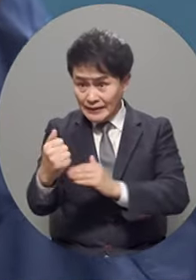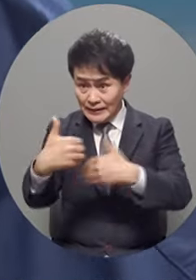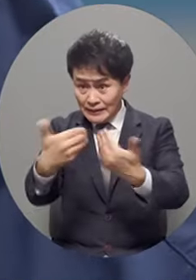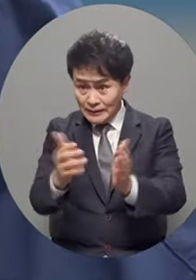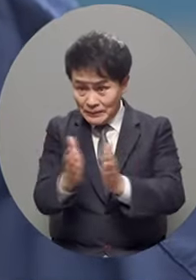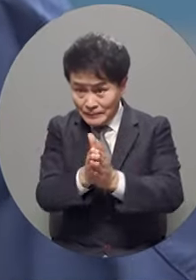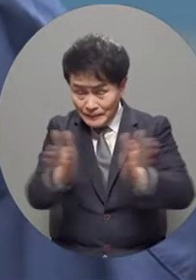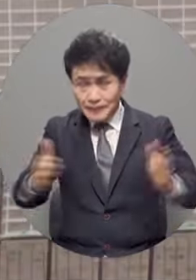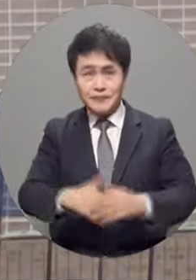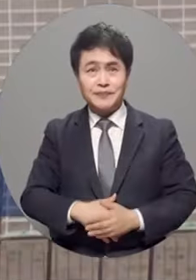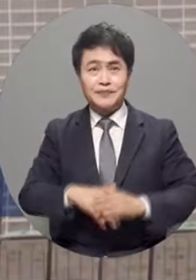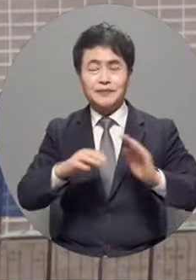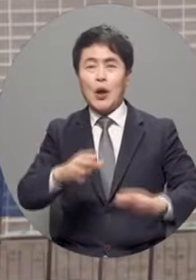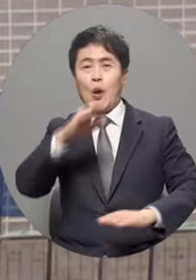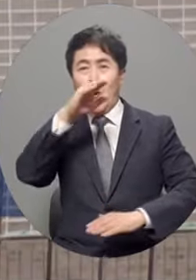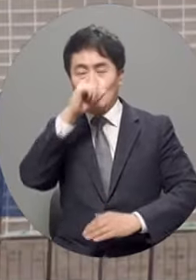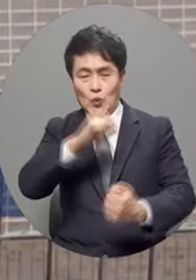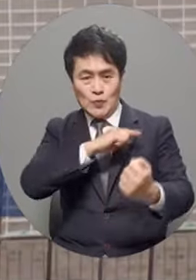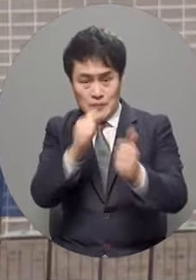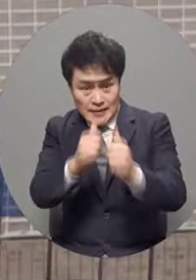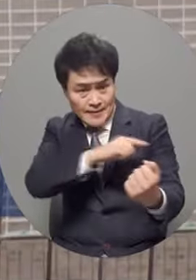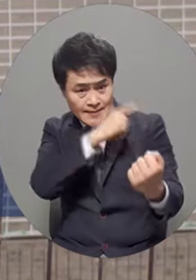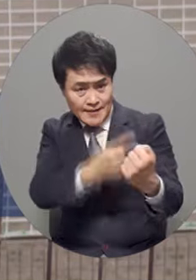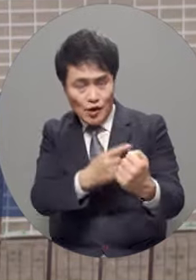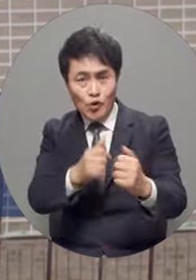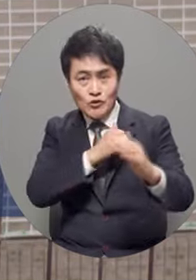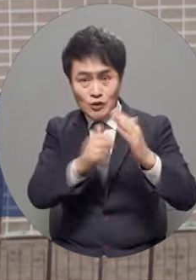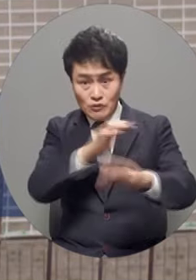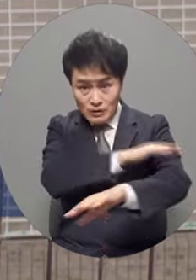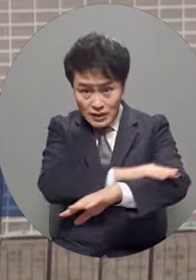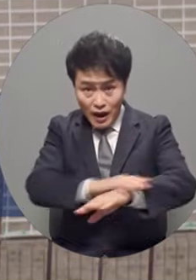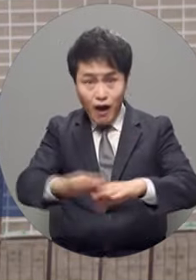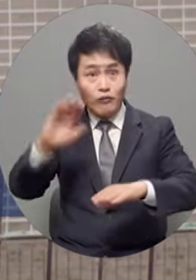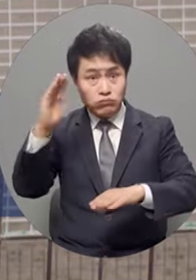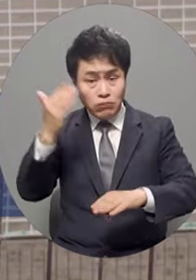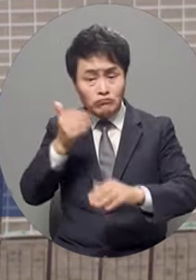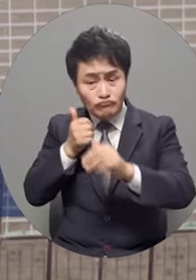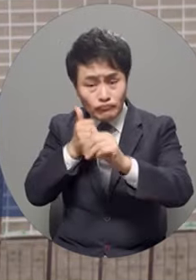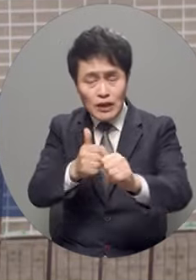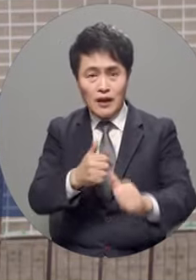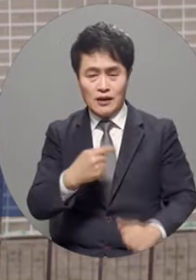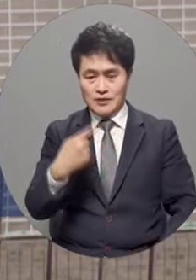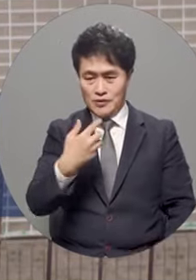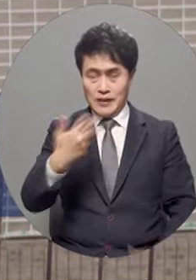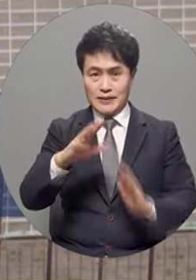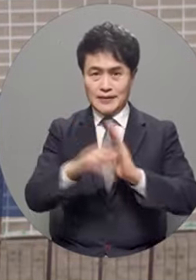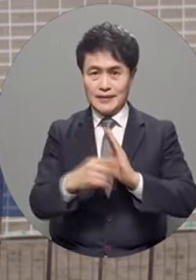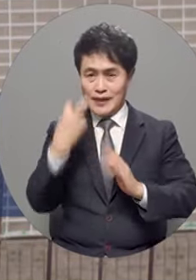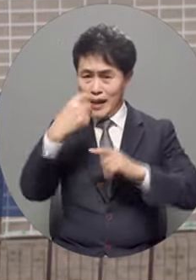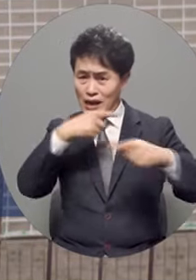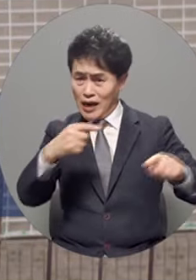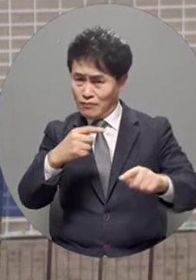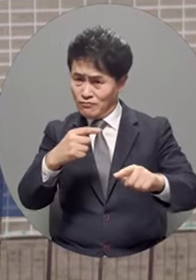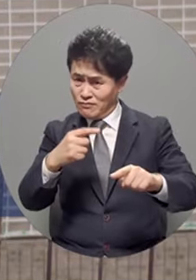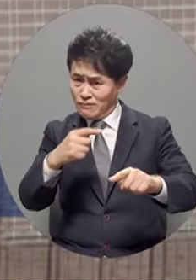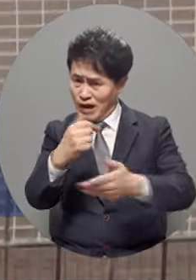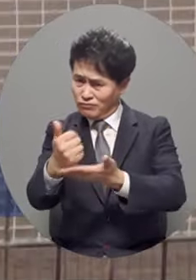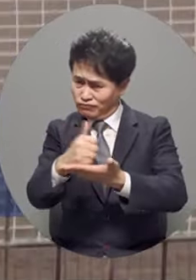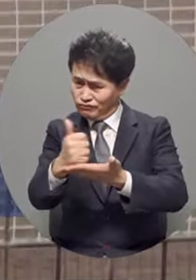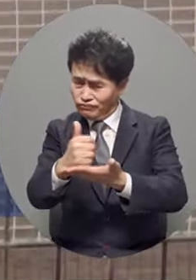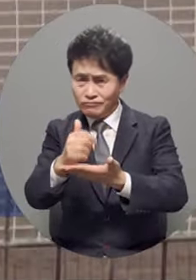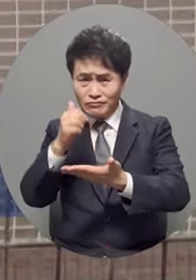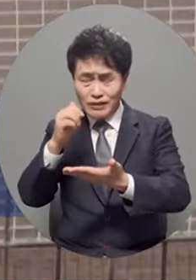올랐습니다. 좋은 경기력으로 선수들이 잘 풀어주느냐에 따라서 80년대생 감독의 운명이 바뀌지 않을까라고 생각하거든요.